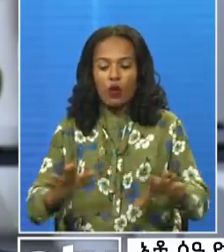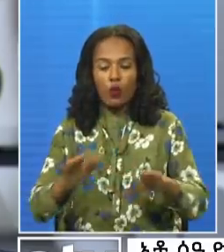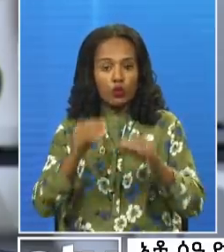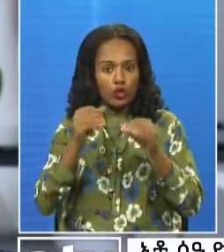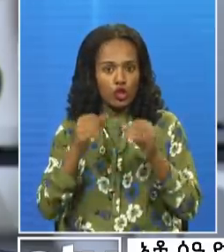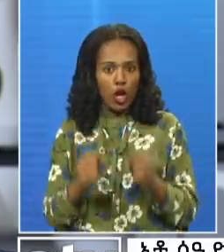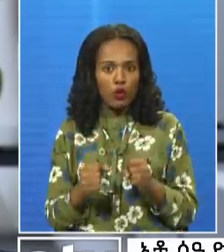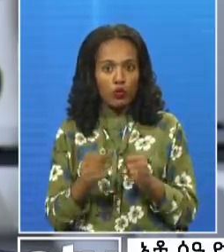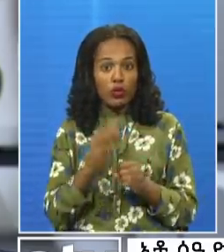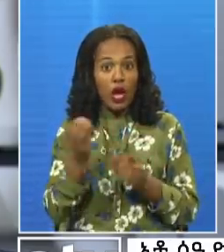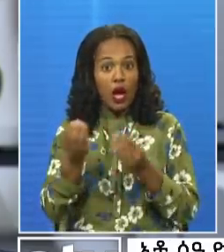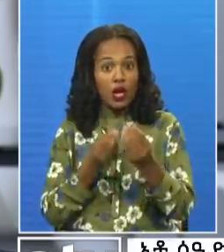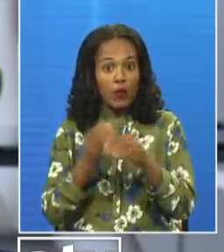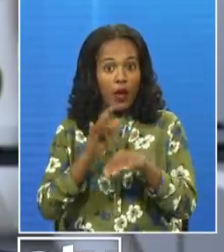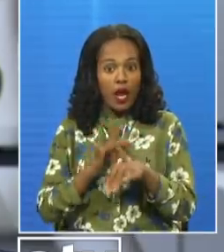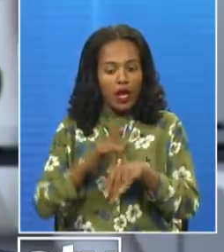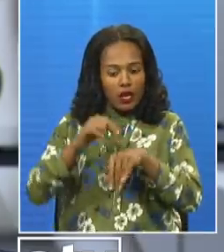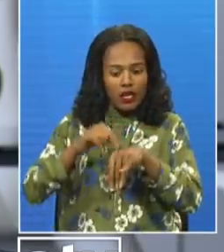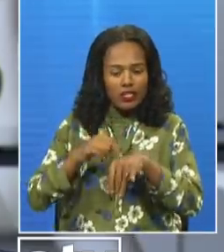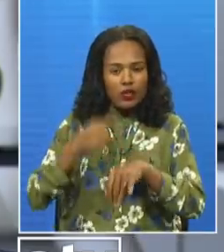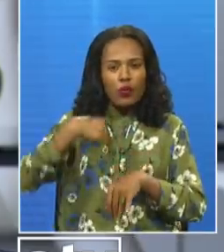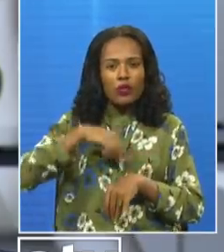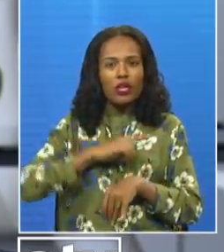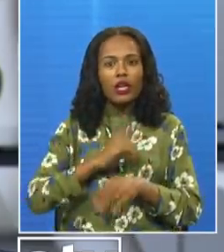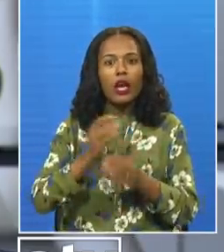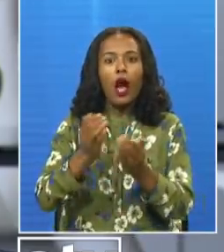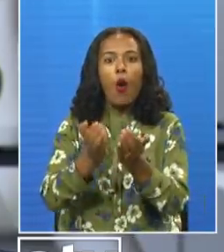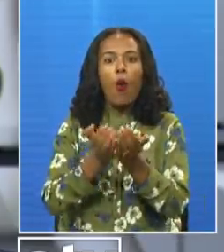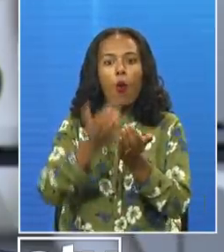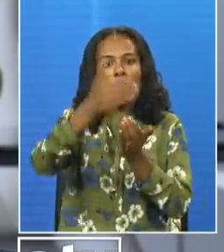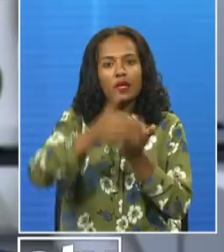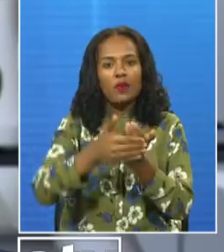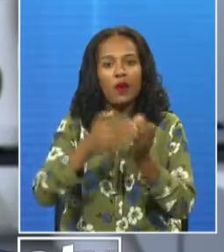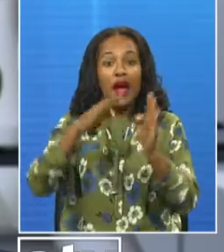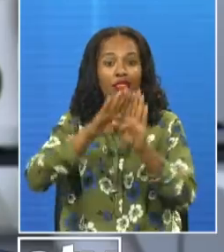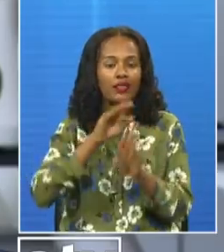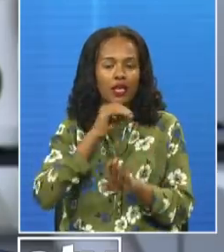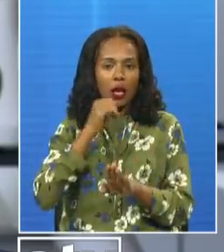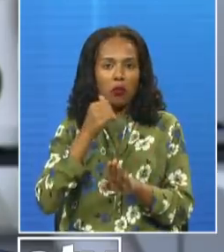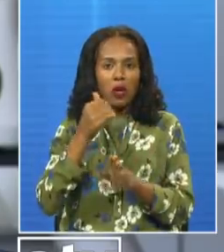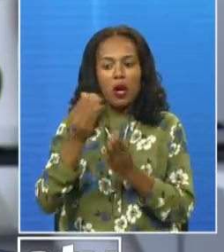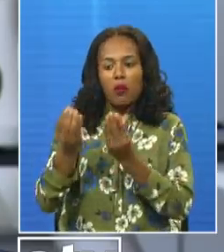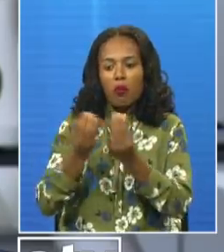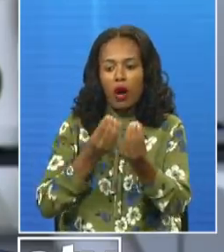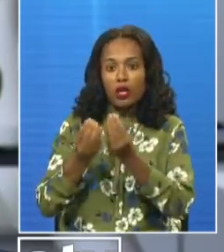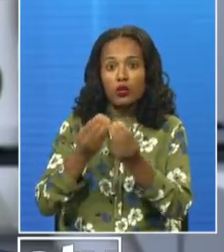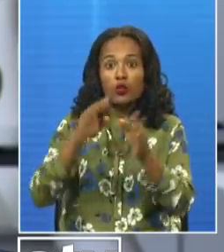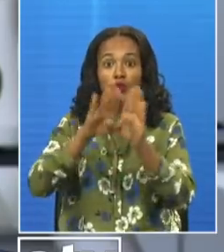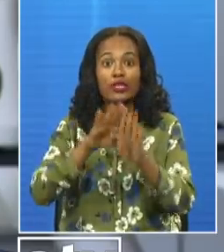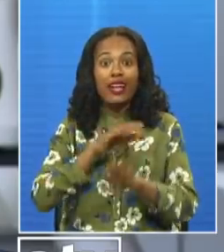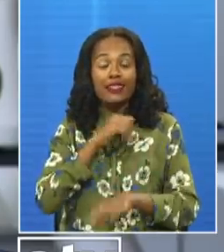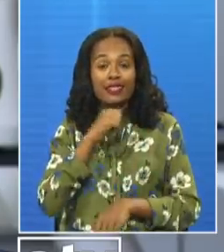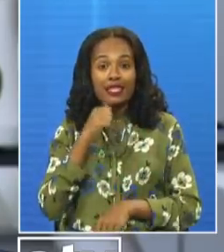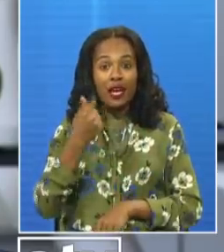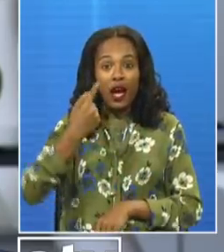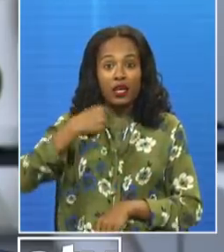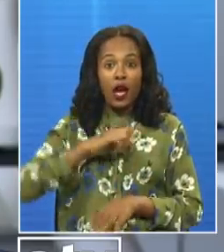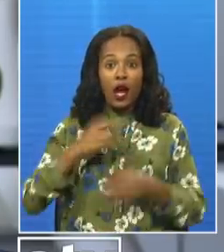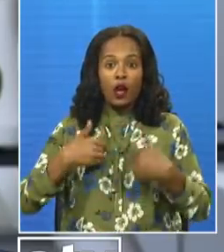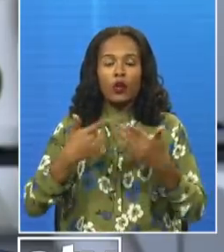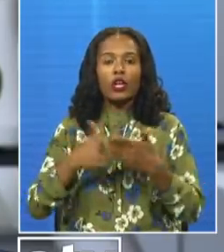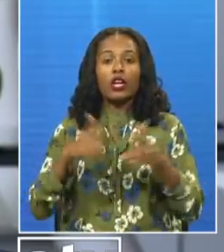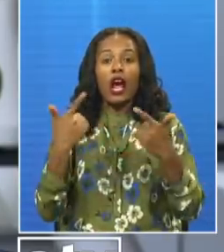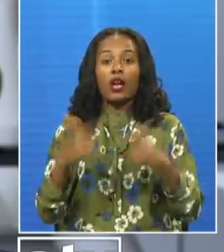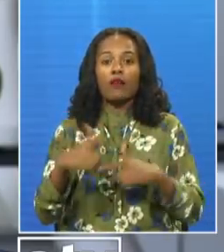ይችላሉና ገበያ ላይ ለጊዜው የኛ ወደብ አልተዘጋም። ማርኬቱም ኢሲክሱም ስላል ተዘጋኛ ጋር ያለው ይሄን